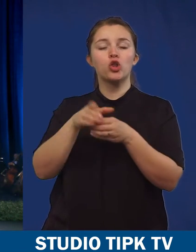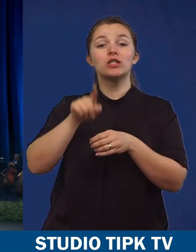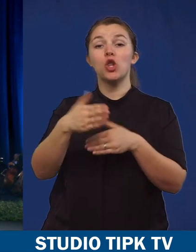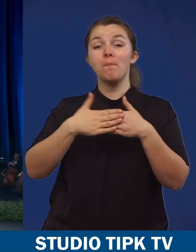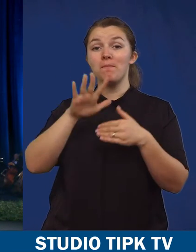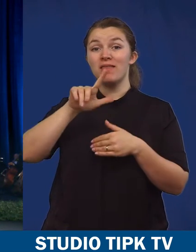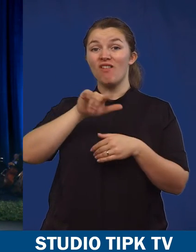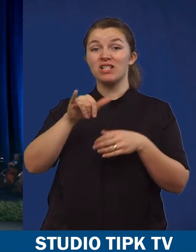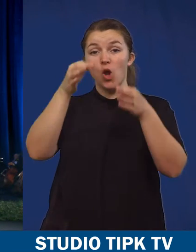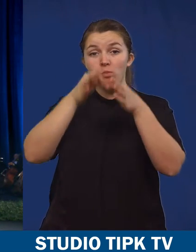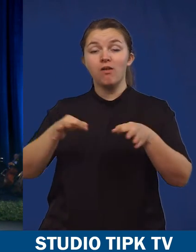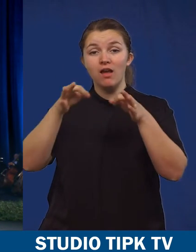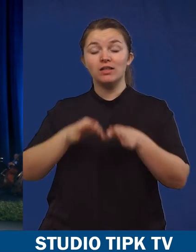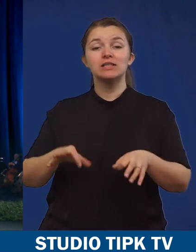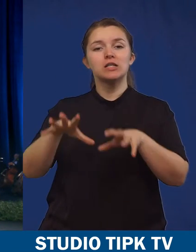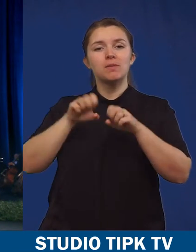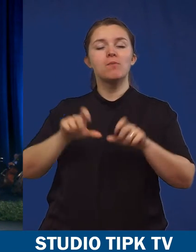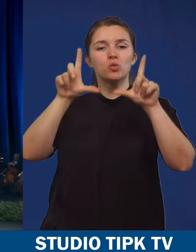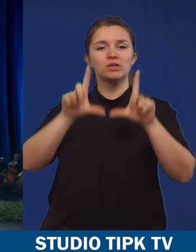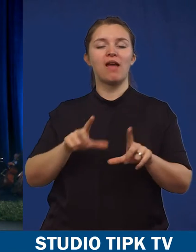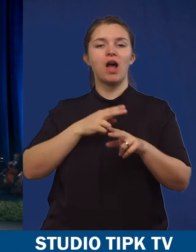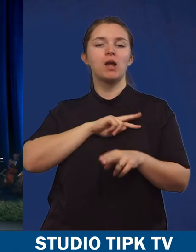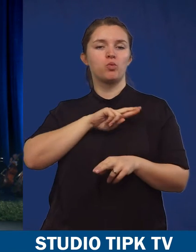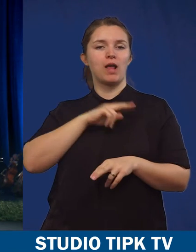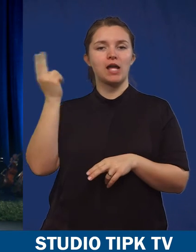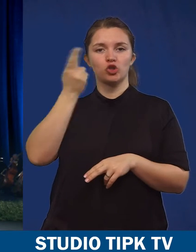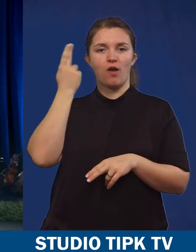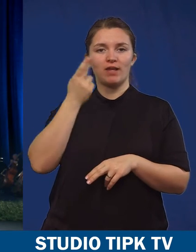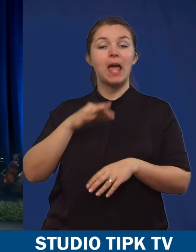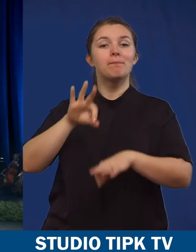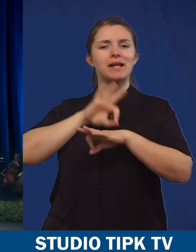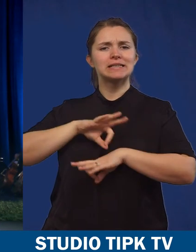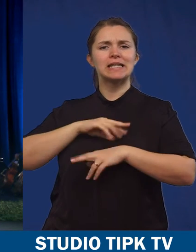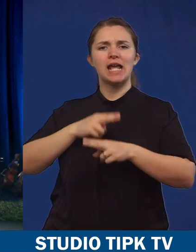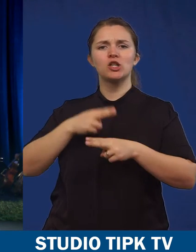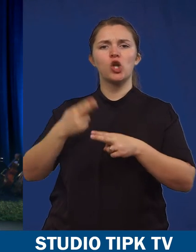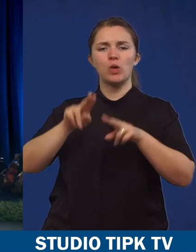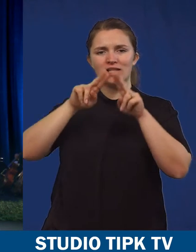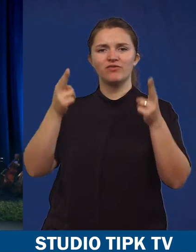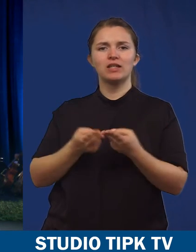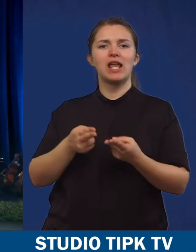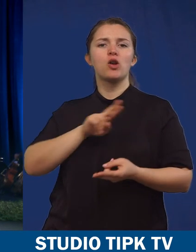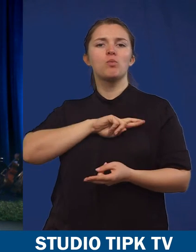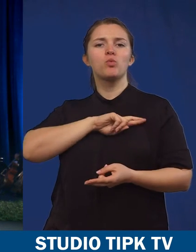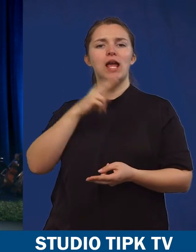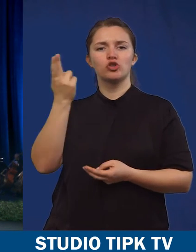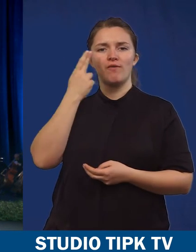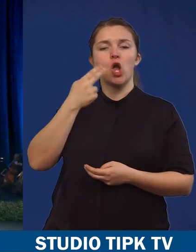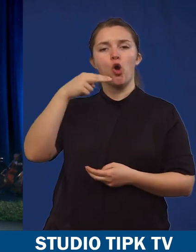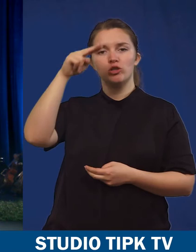ob 25. obletnici sprejema Ustave Republike Slovenije, predsednika Državnega sveta Republike